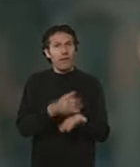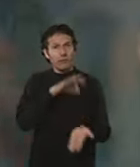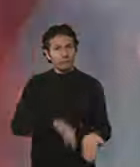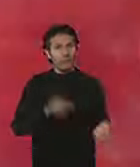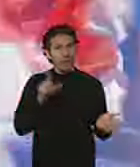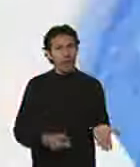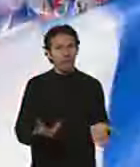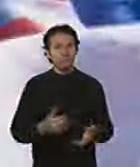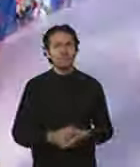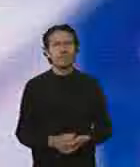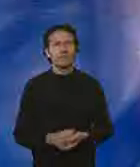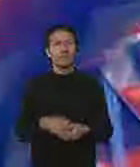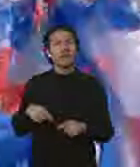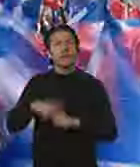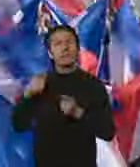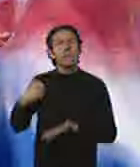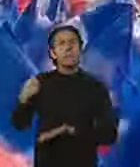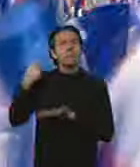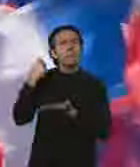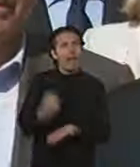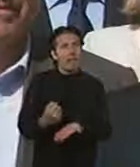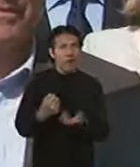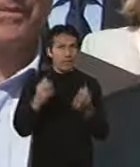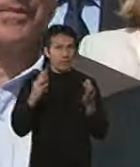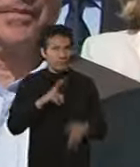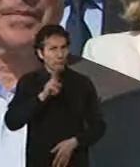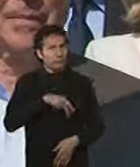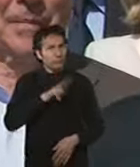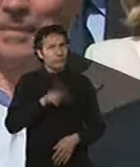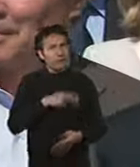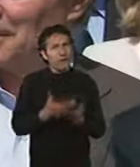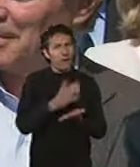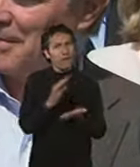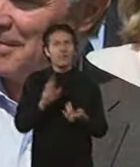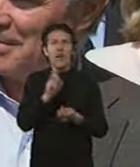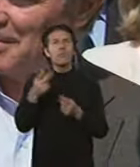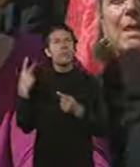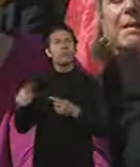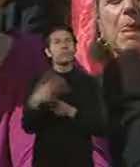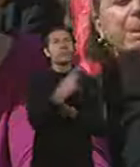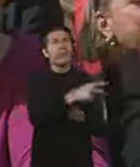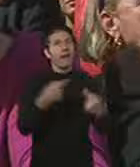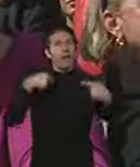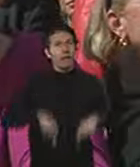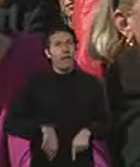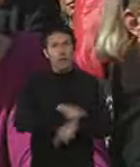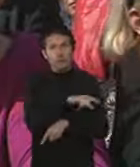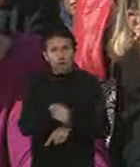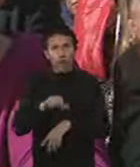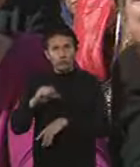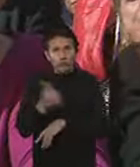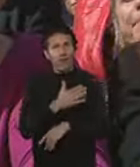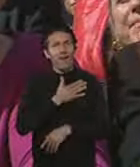gagné son patrimoine c'est le sien ce n'est pas le patrimoine de l'État c'est le